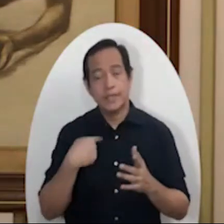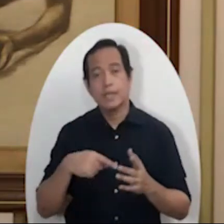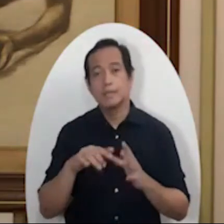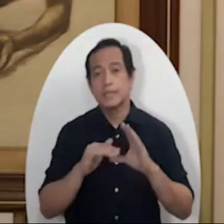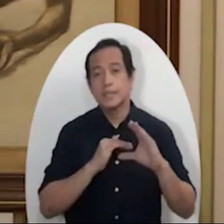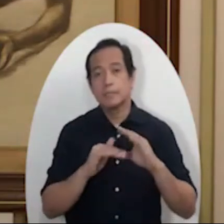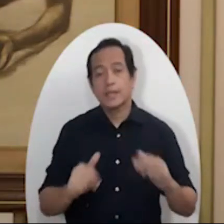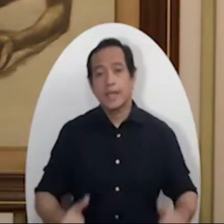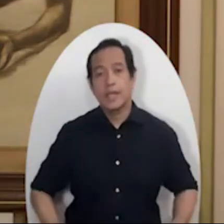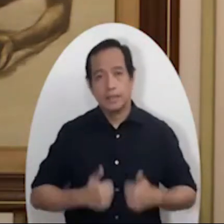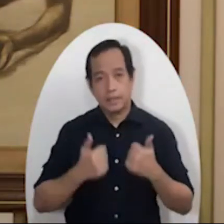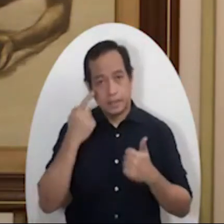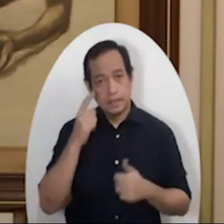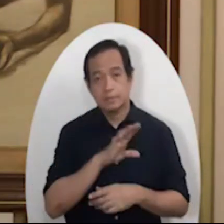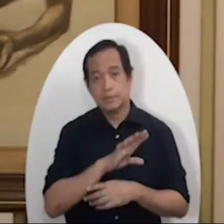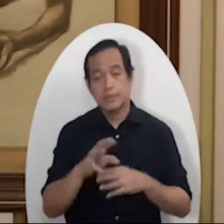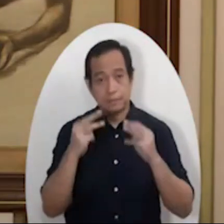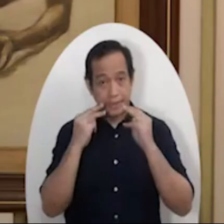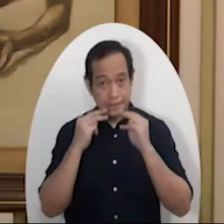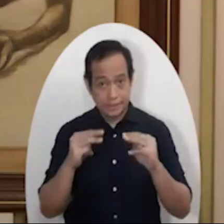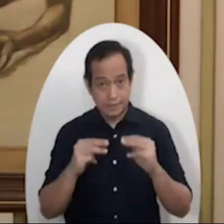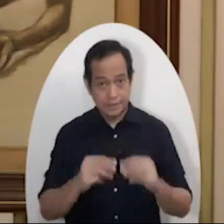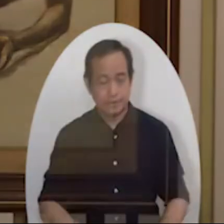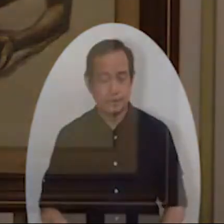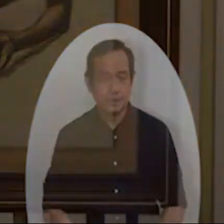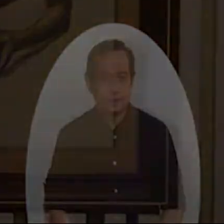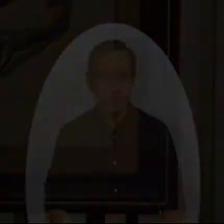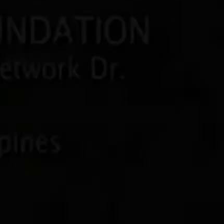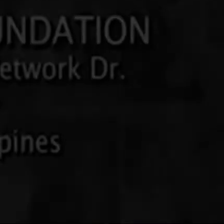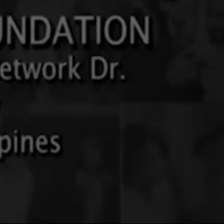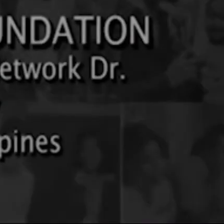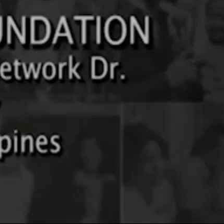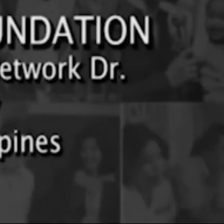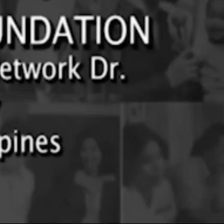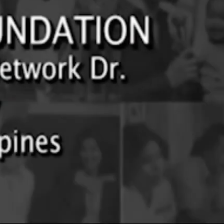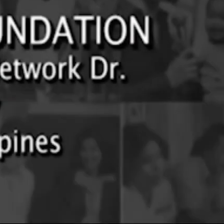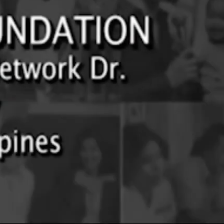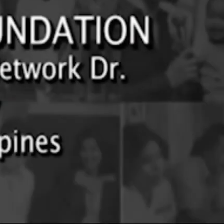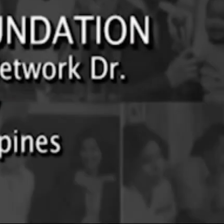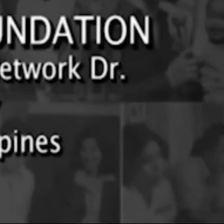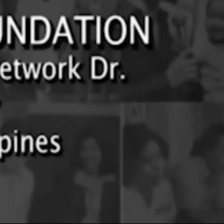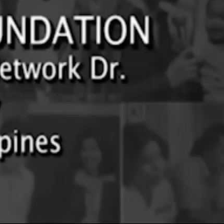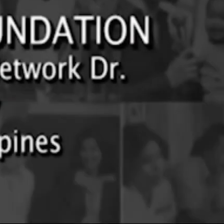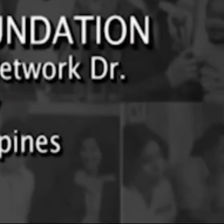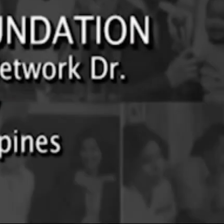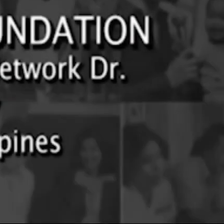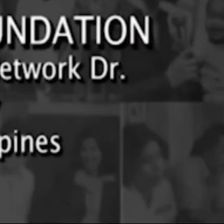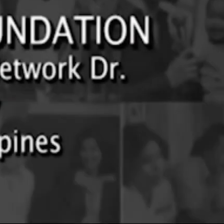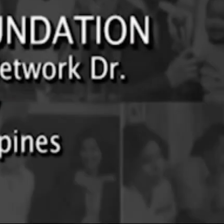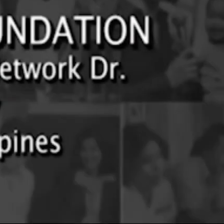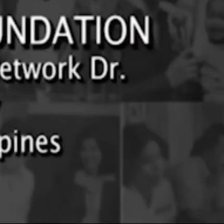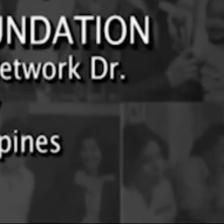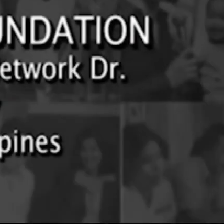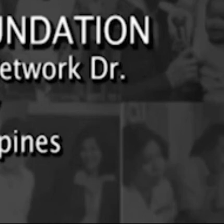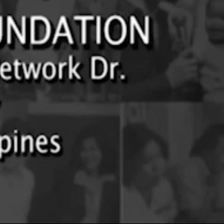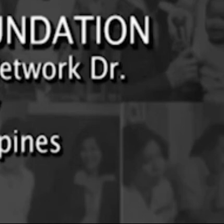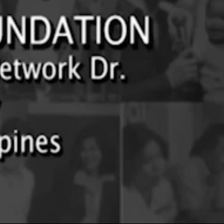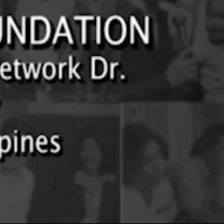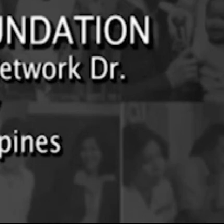maaalagaan ko na po yung anak ko, makakasama ko na po. Pero ano po, hindi rin naman na po ako umaasa na ano